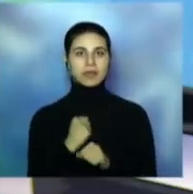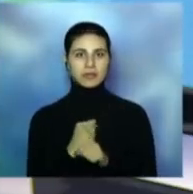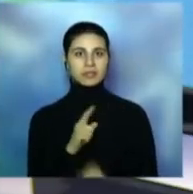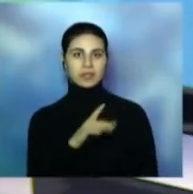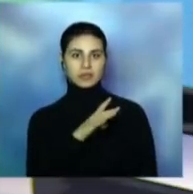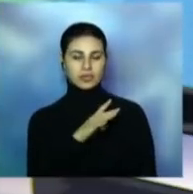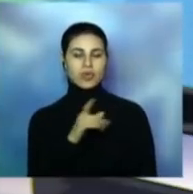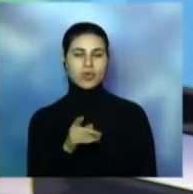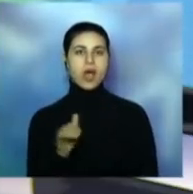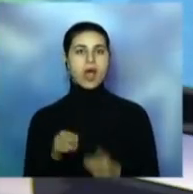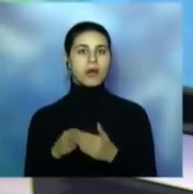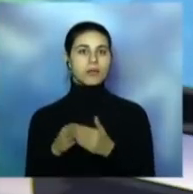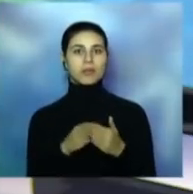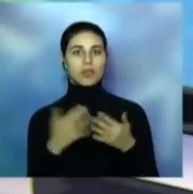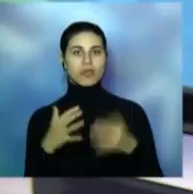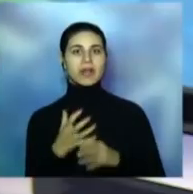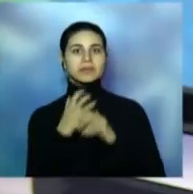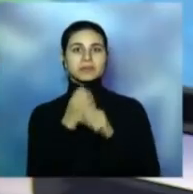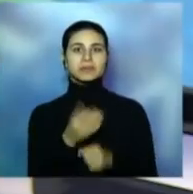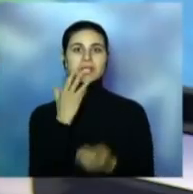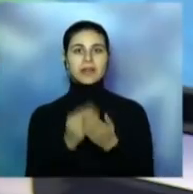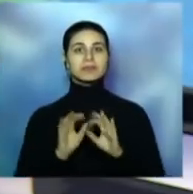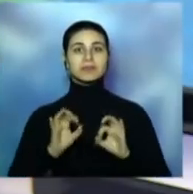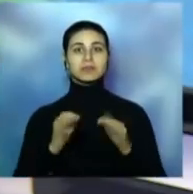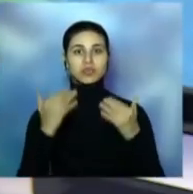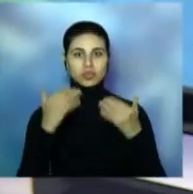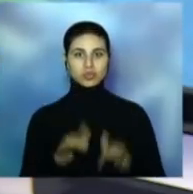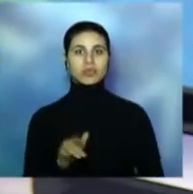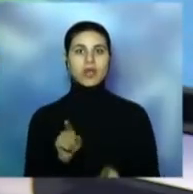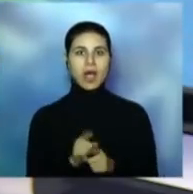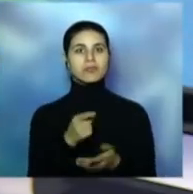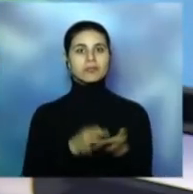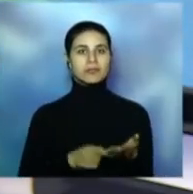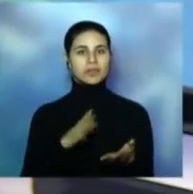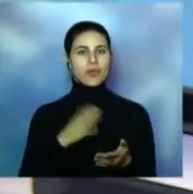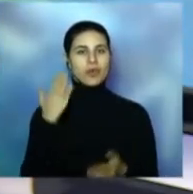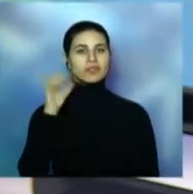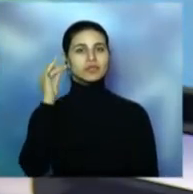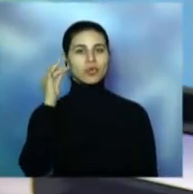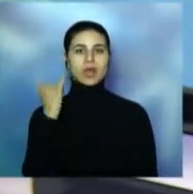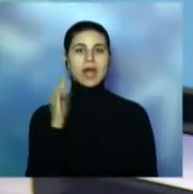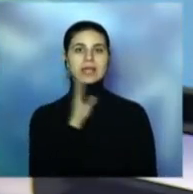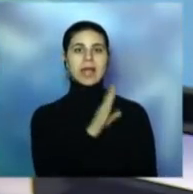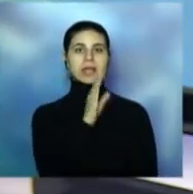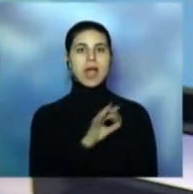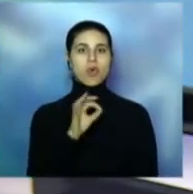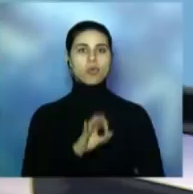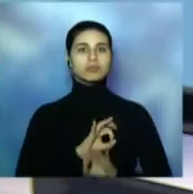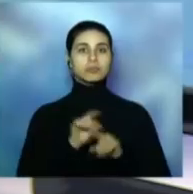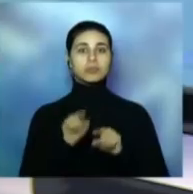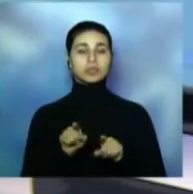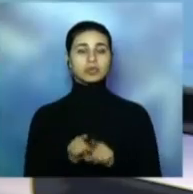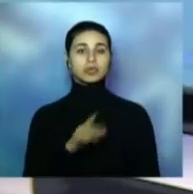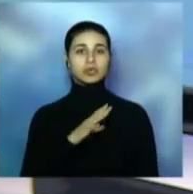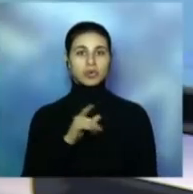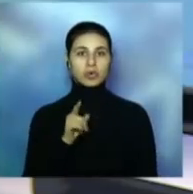გაუძლეს. ჩიხშირო შევიდა, ამოწურეს თავიანთი თიტკივილები, ასე ვთქვათ, და ნაიარევები. გადმოვიდნენ დედებზე. Და აქაც აღმოჩნდა,